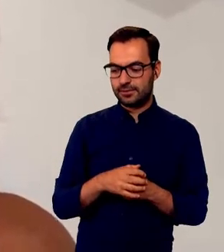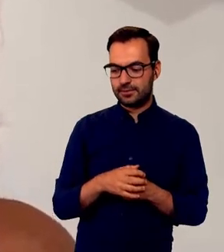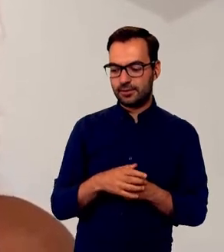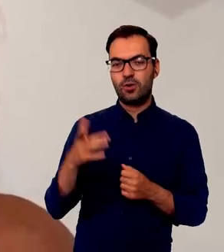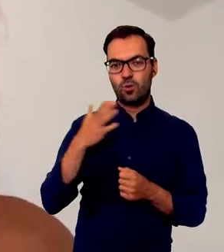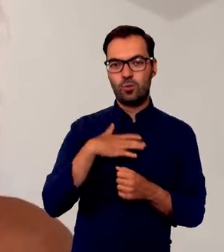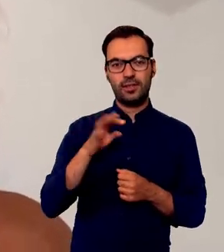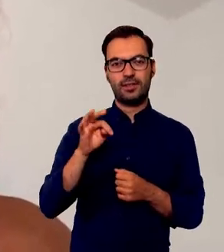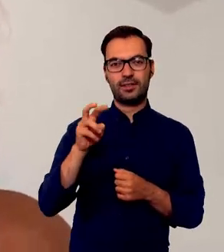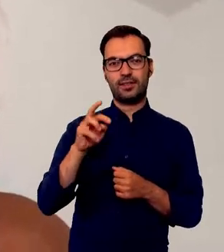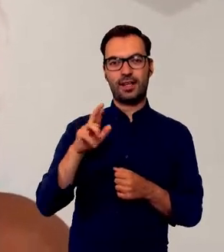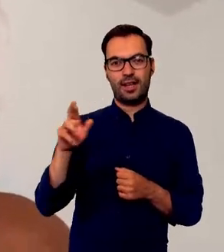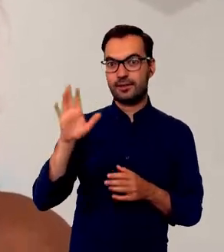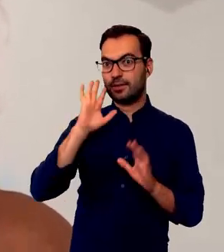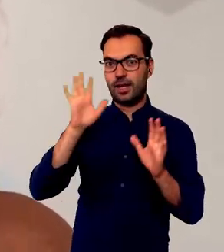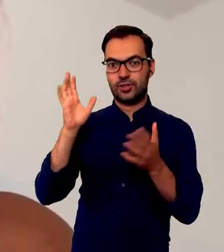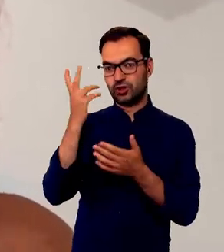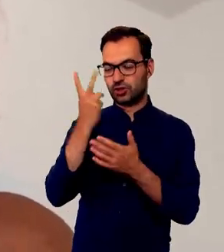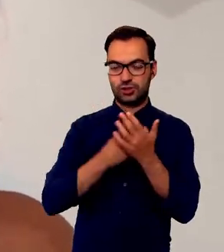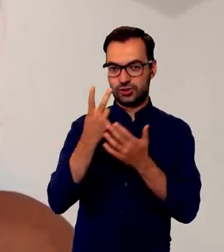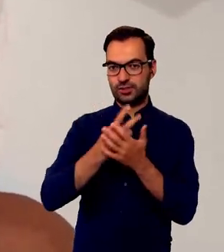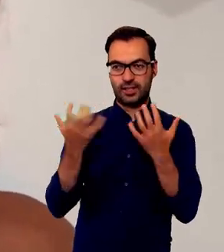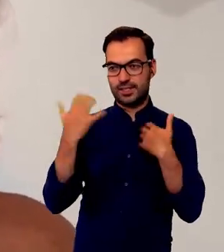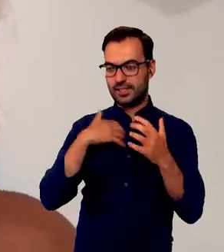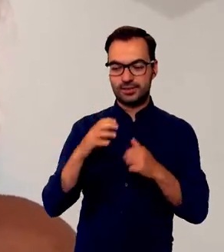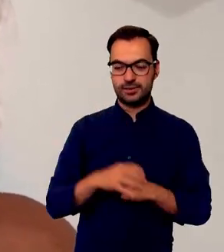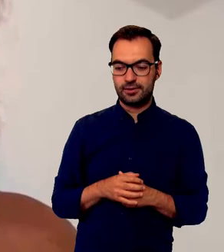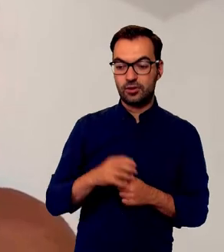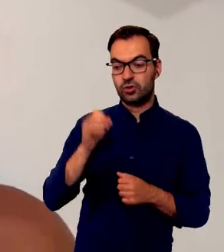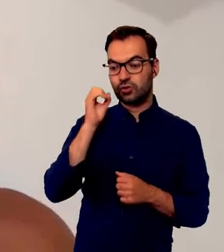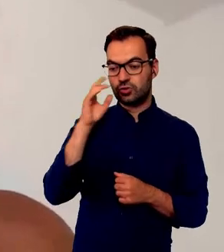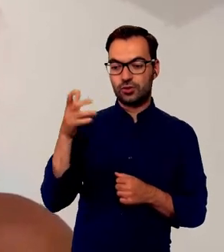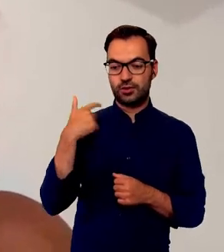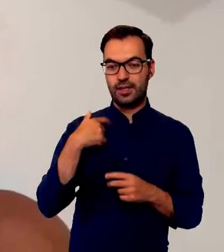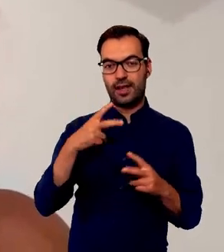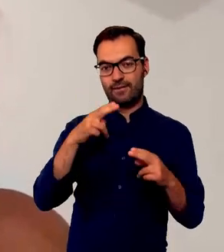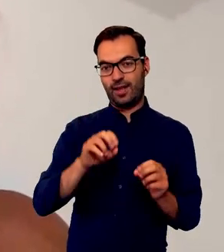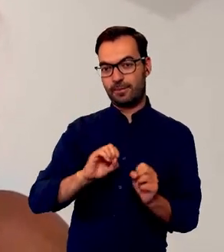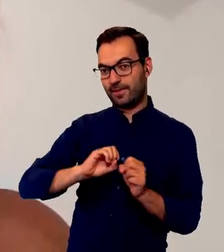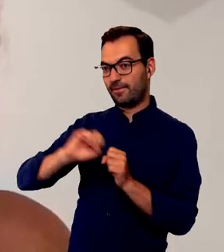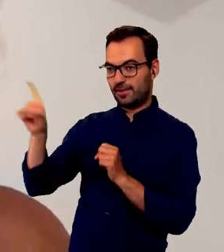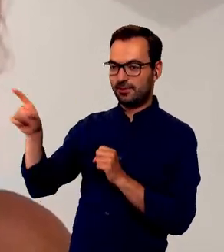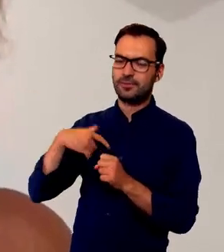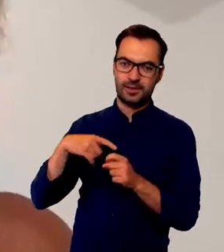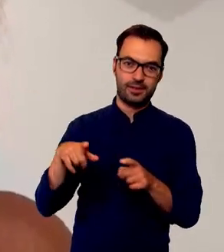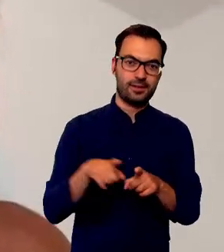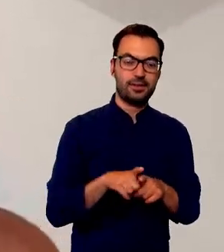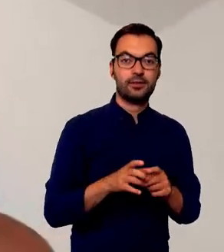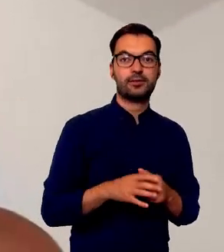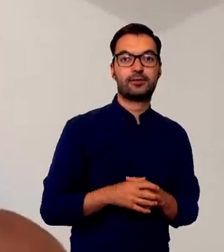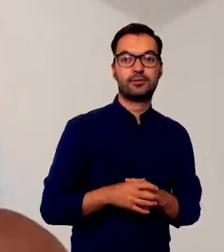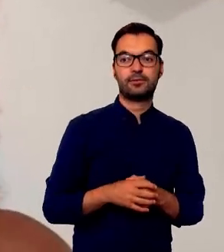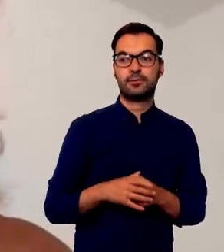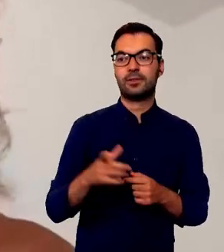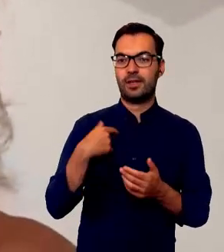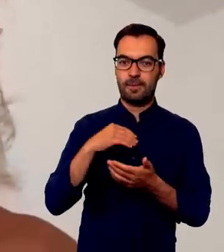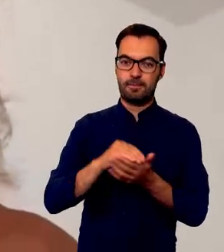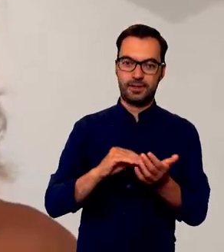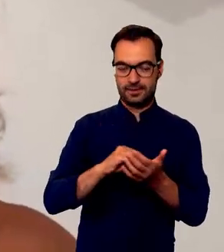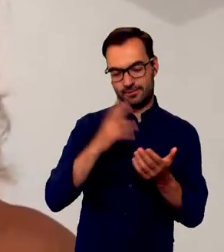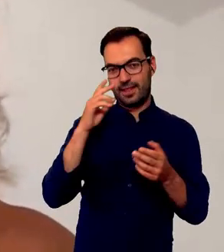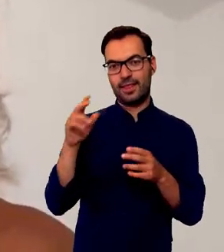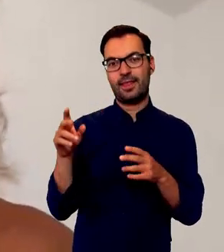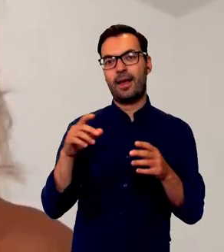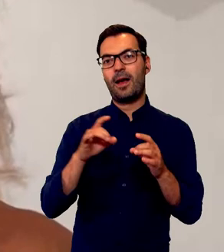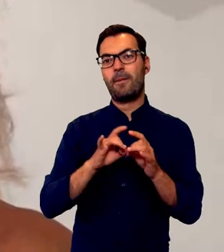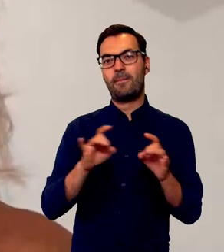taką miłośniczką naprawdę, która pożera kilka. I ona codziennie, jak ja kawałek jej wysyłam, bo również jakby no, terapeutycznie pandemia